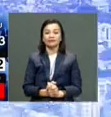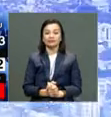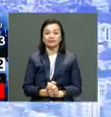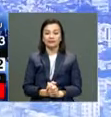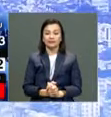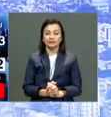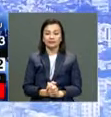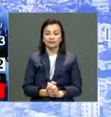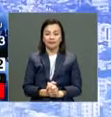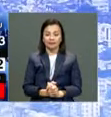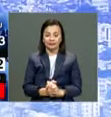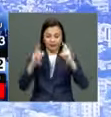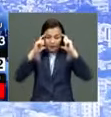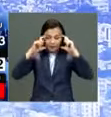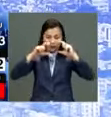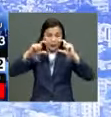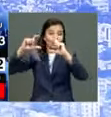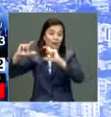มีพยาธิทอหน้ากากนะครับ